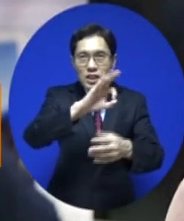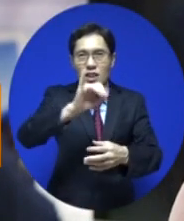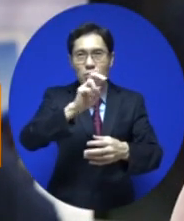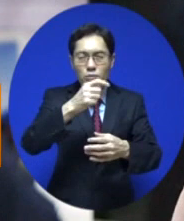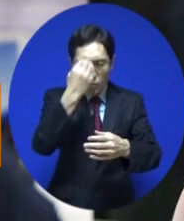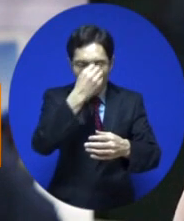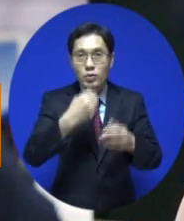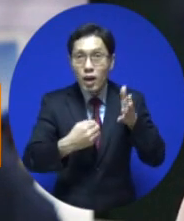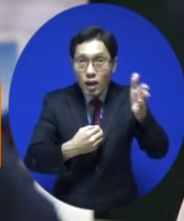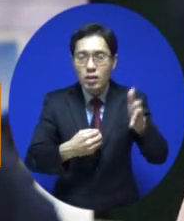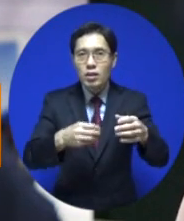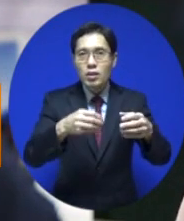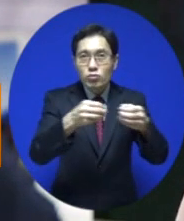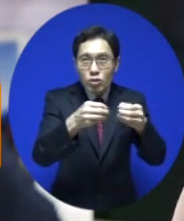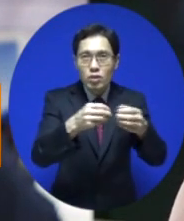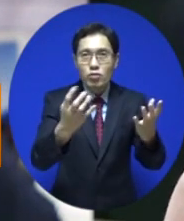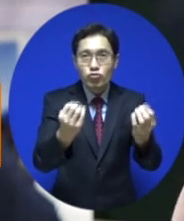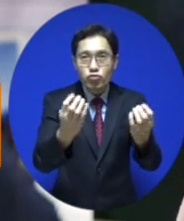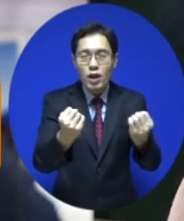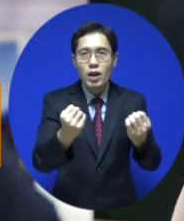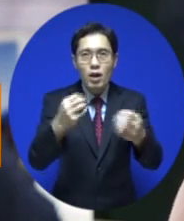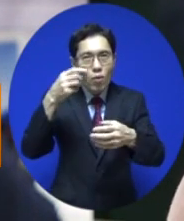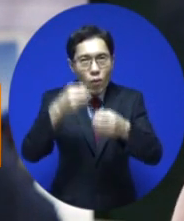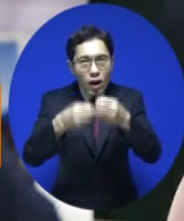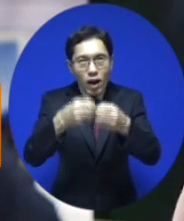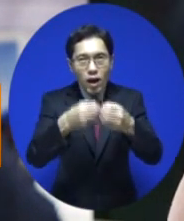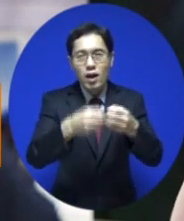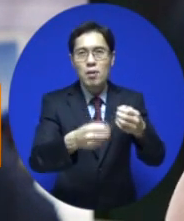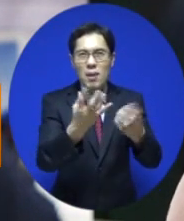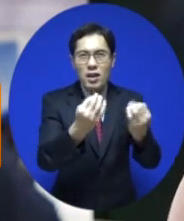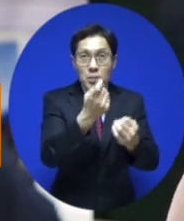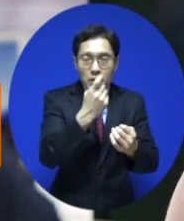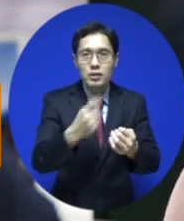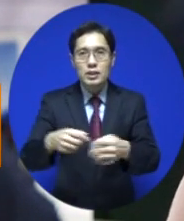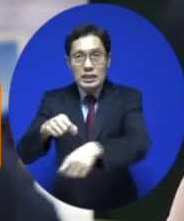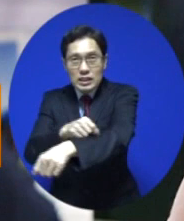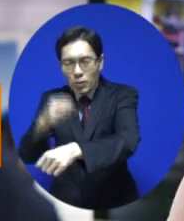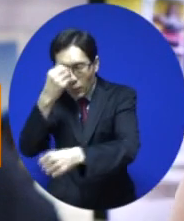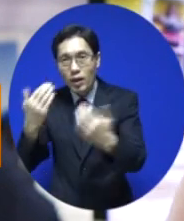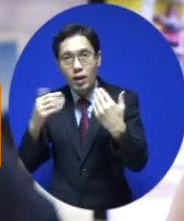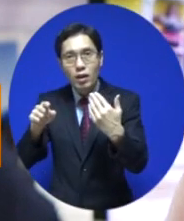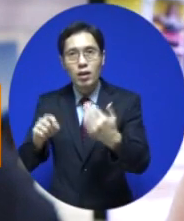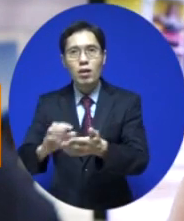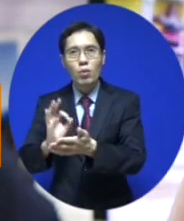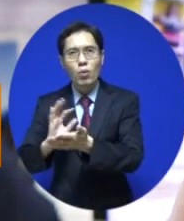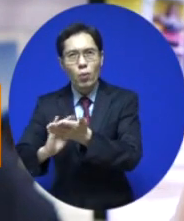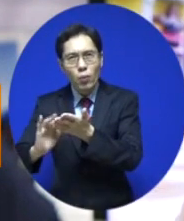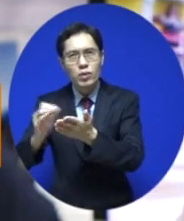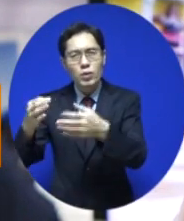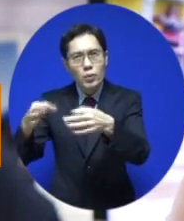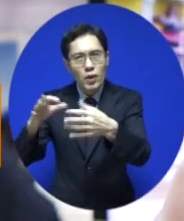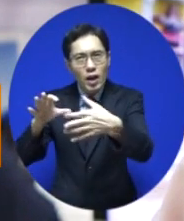인문계 고등학교는 좀 이렇게 국어나 수학이나 아니면 과학 이렇게 좀 정형화된 과목을 많이 배운다고 하면 또 특성화 고등학교는 회계나 금융